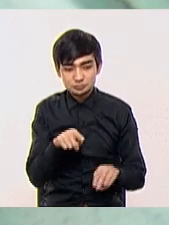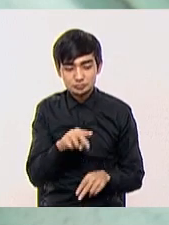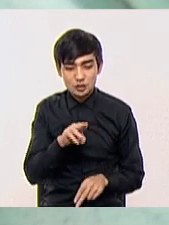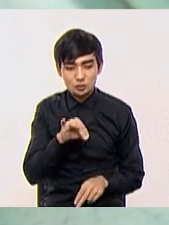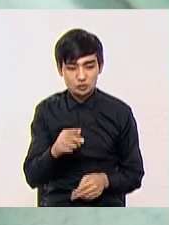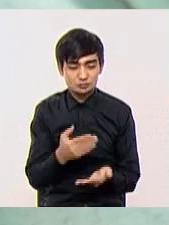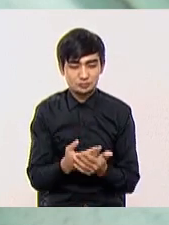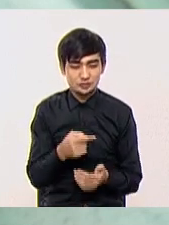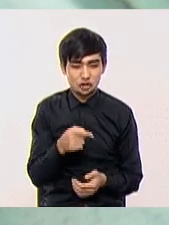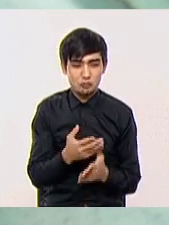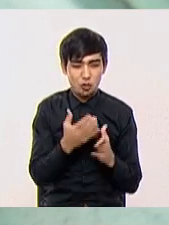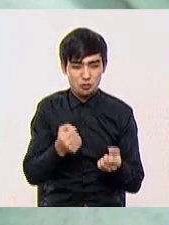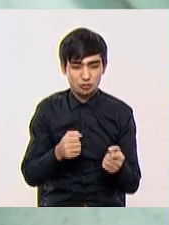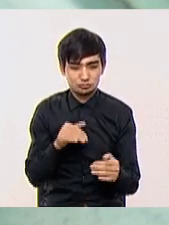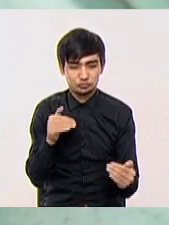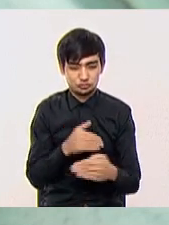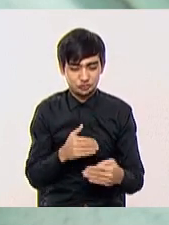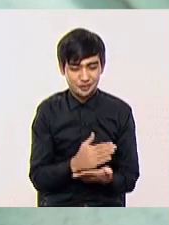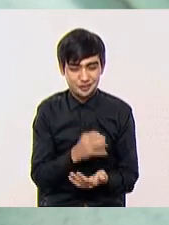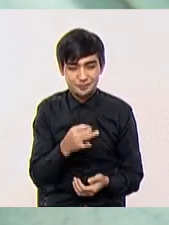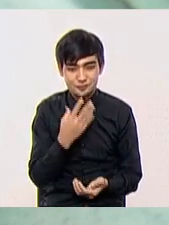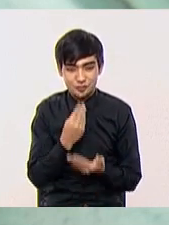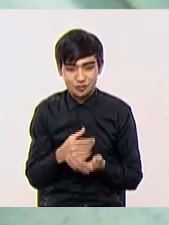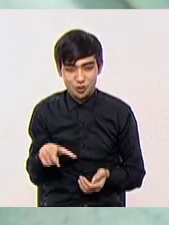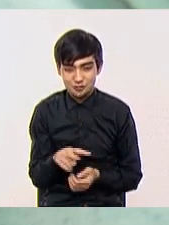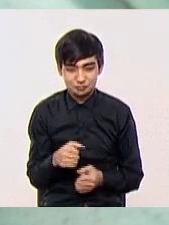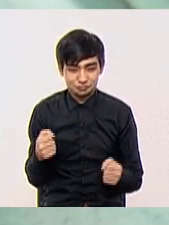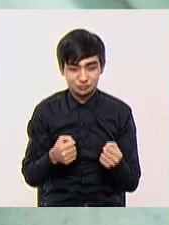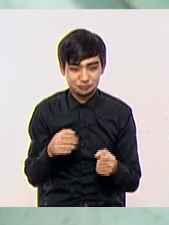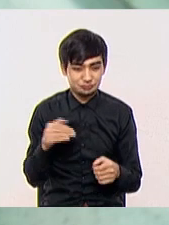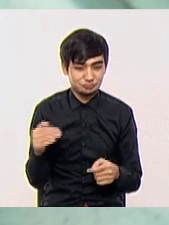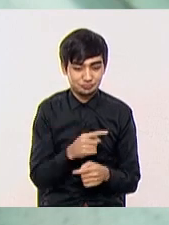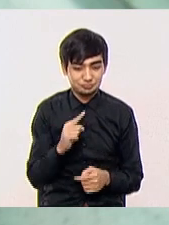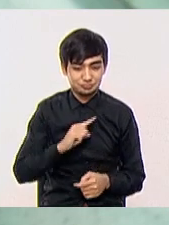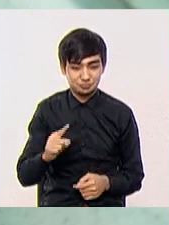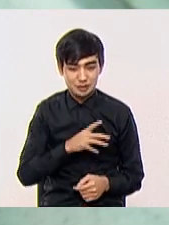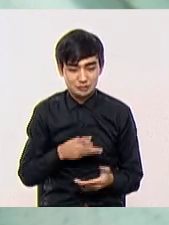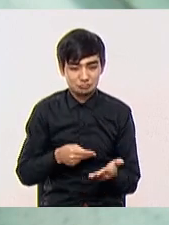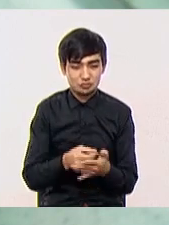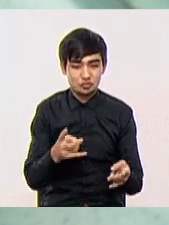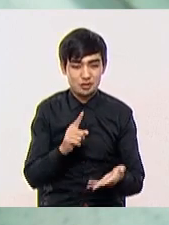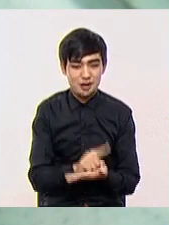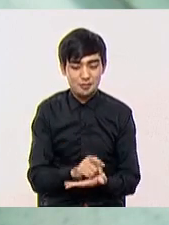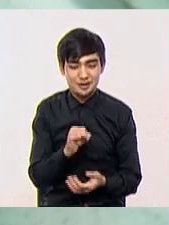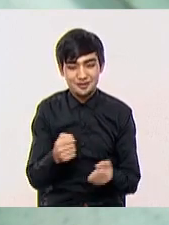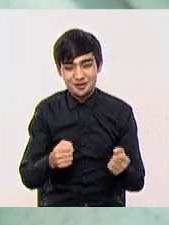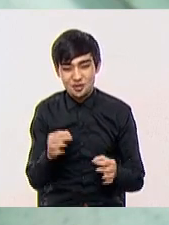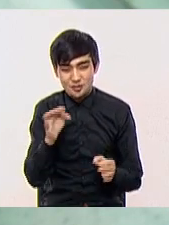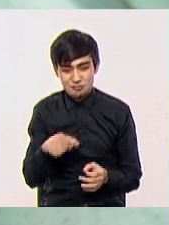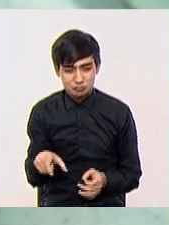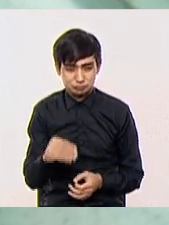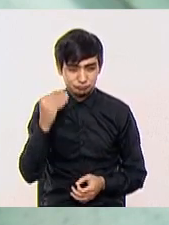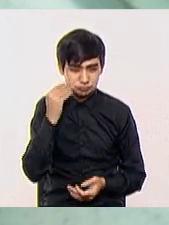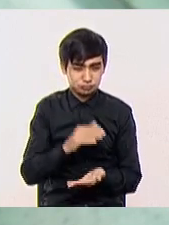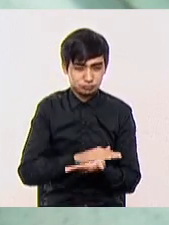пункттен күніне мыңдаған көлік өтеді. Жүріп өткен жолыңыз үшін ақы төлеуіңіз міндетті. Алайда жүргізушілер тақтайдай тегіс деген